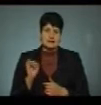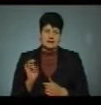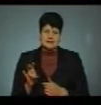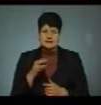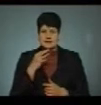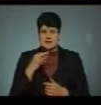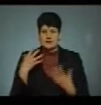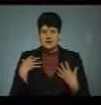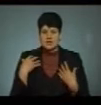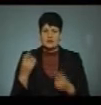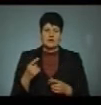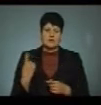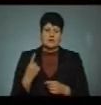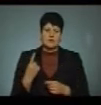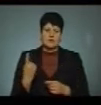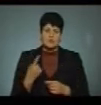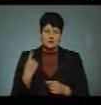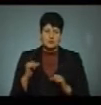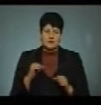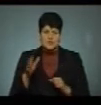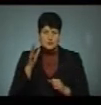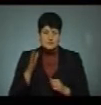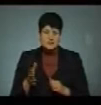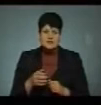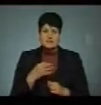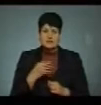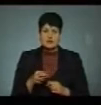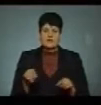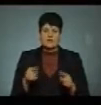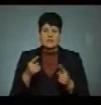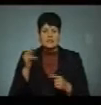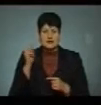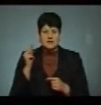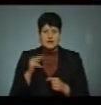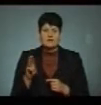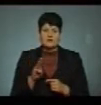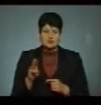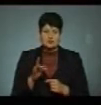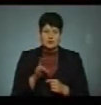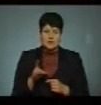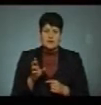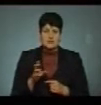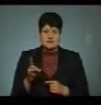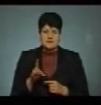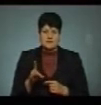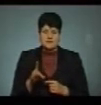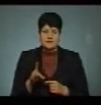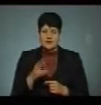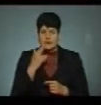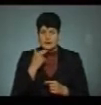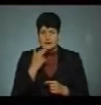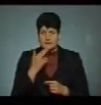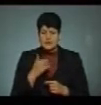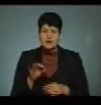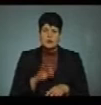обласної держадміністрації Ольга Хома. На сьогодні, за її словами, відновили навчання в навчальних закладах Шумщини та Бережанщини. На грип та ГРВІ